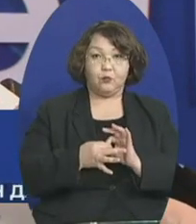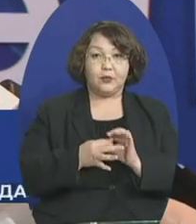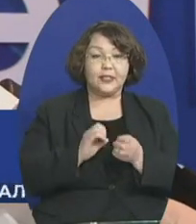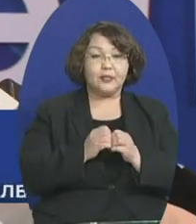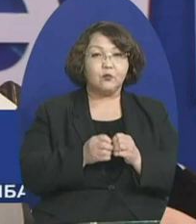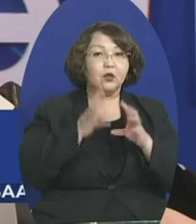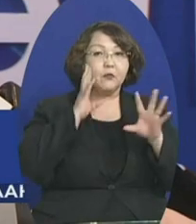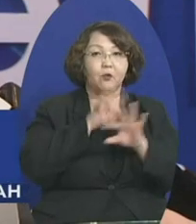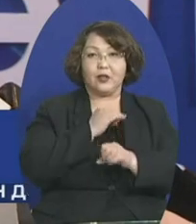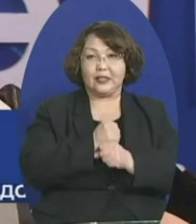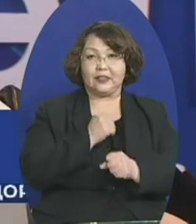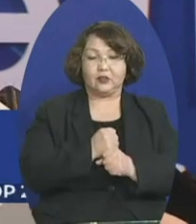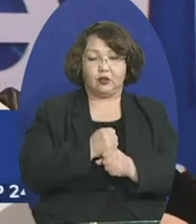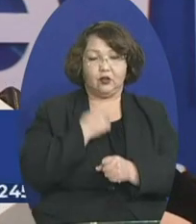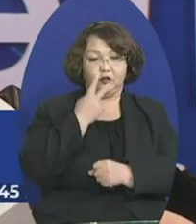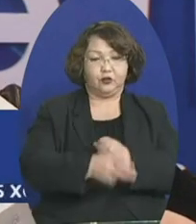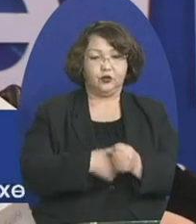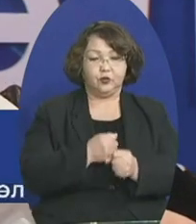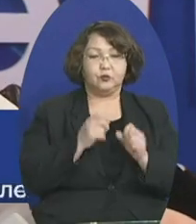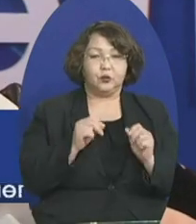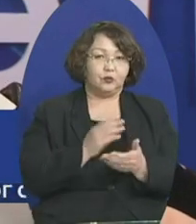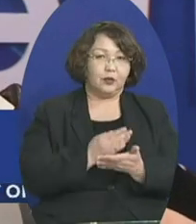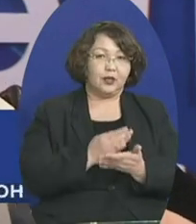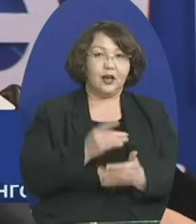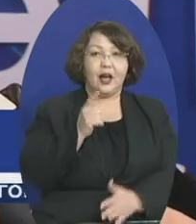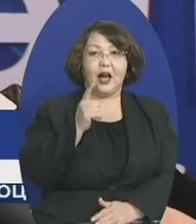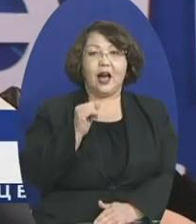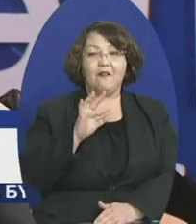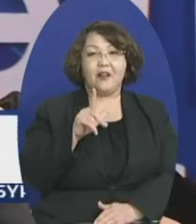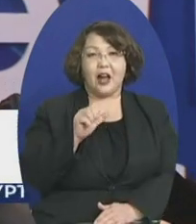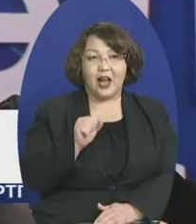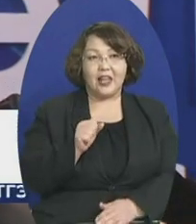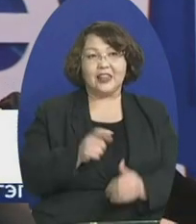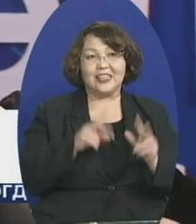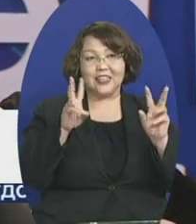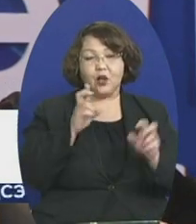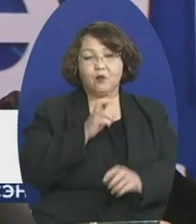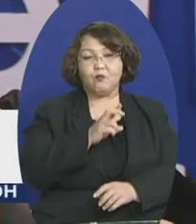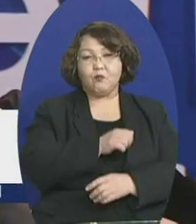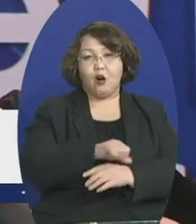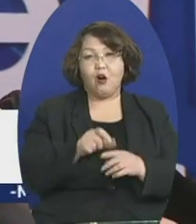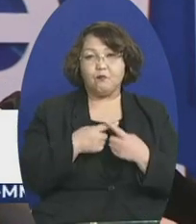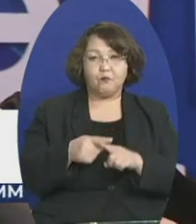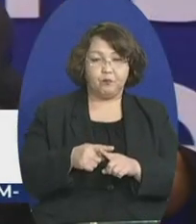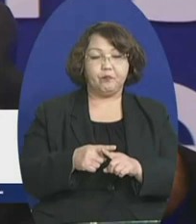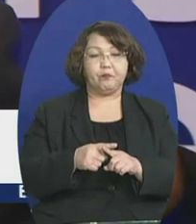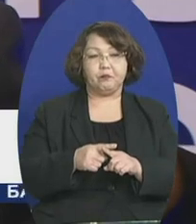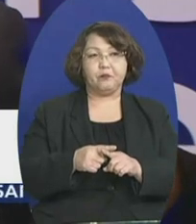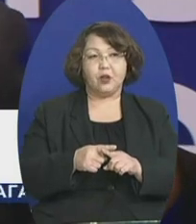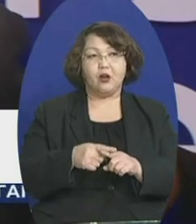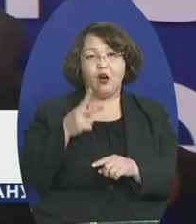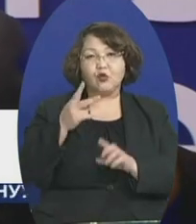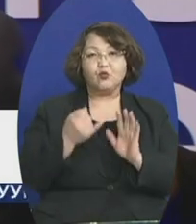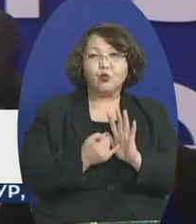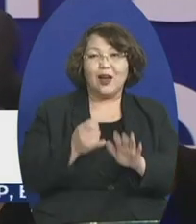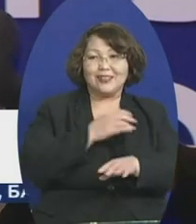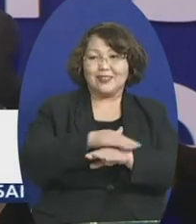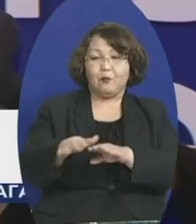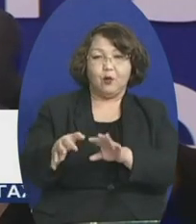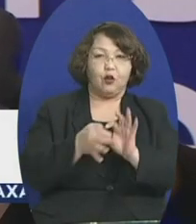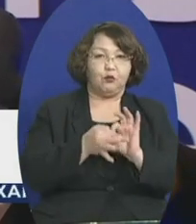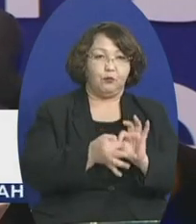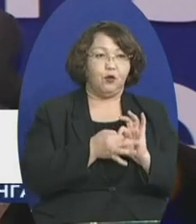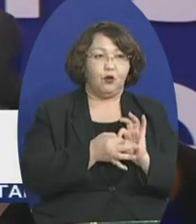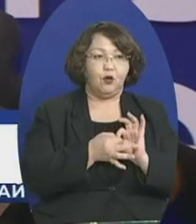эхлээд 2 дахь жилдээ орж байна. Нийтдээ энэ хавирга бомбт руу 26 амт хатуулт авцсамаар холбогдноо. За Боршоо бомбт нь одоо энэ